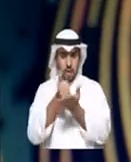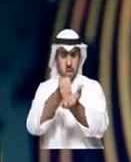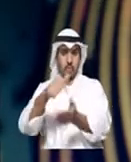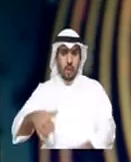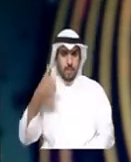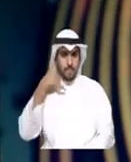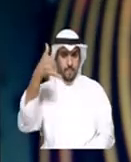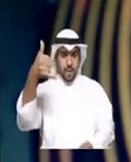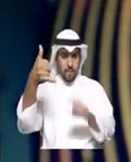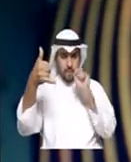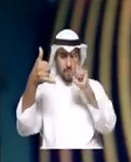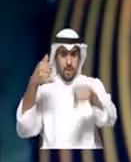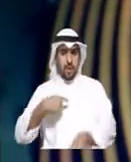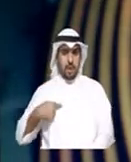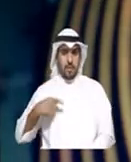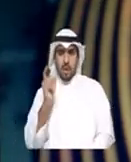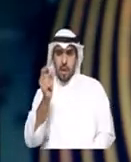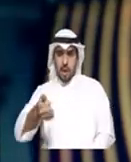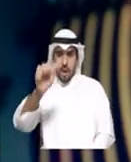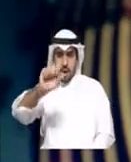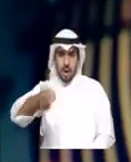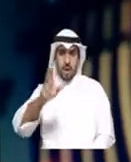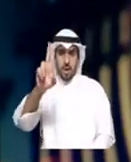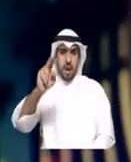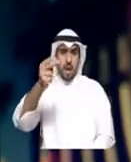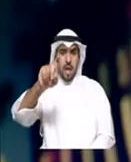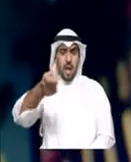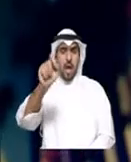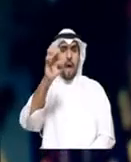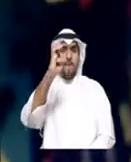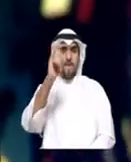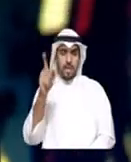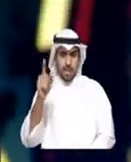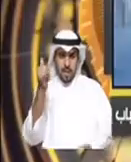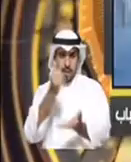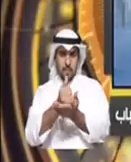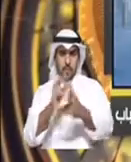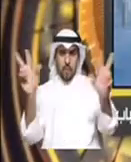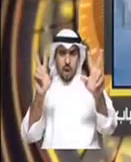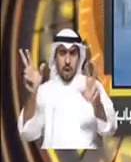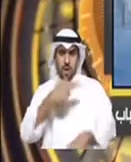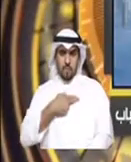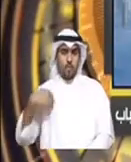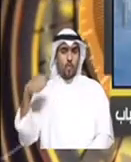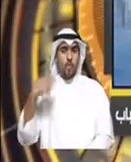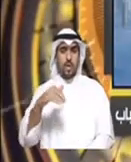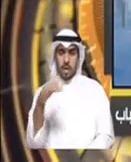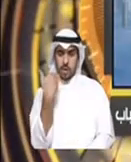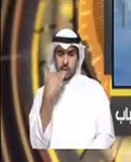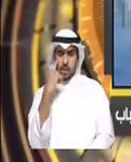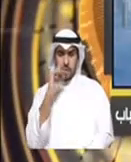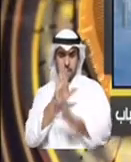الهاتف سيد ناصر العرفج مدير العلاقات العامة والإعلام في وزارة الشباب رعاية